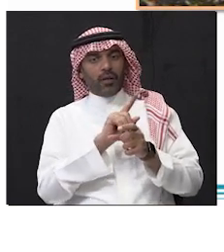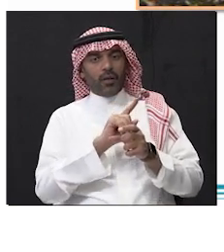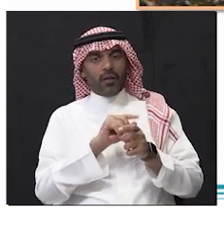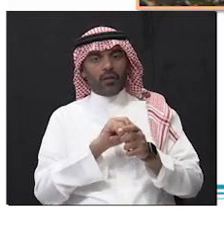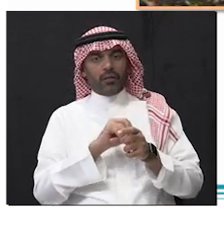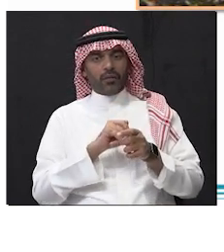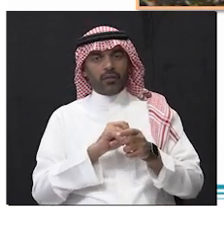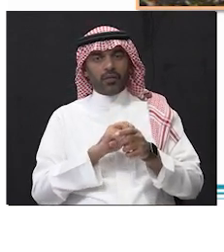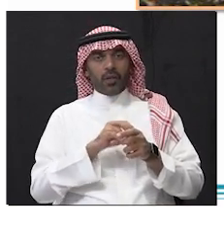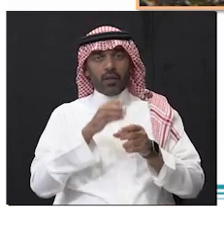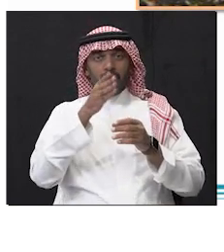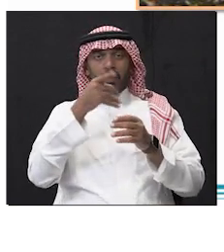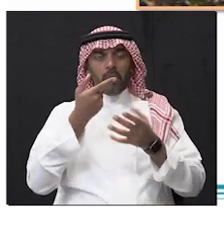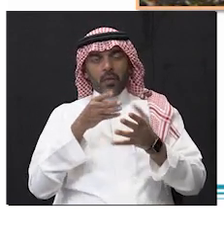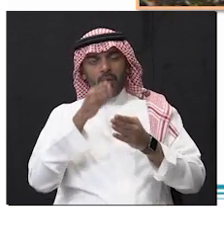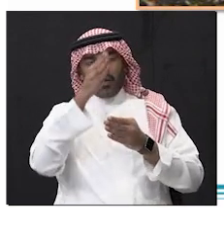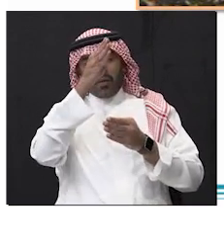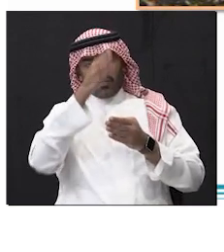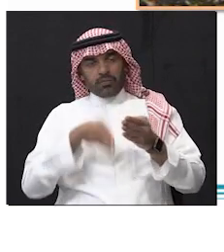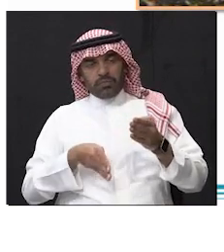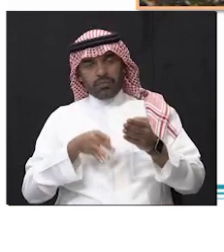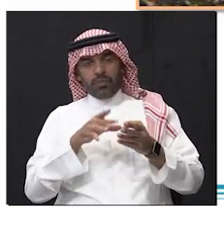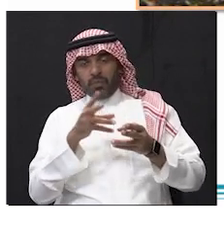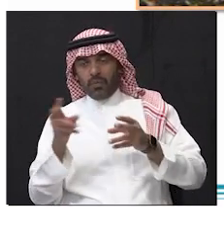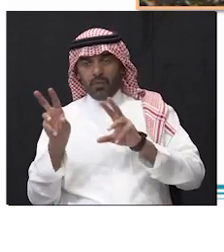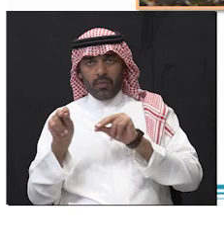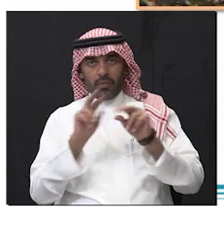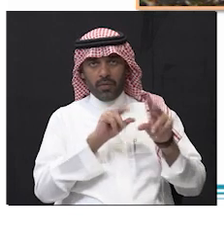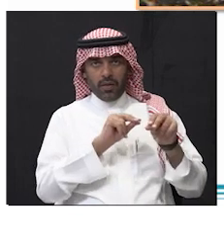هل تعطيني جزئين متماثلين؟ لا.